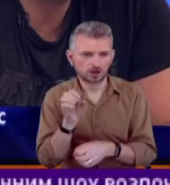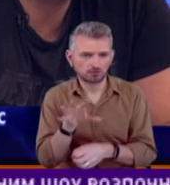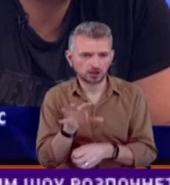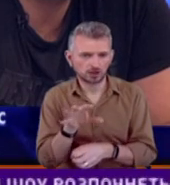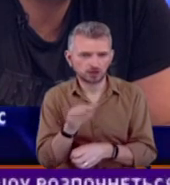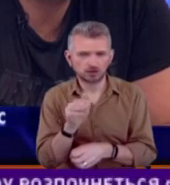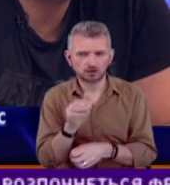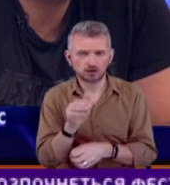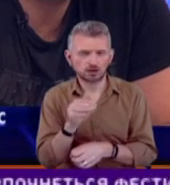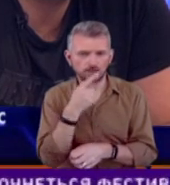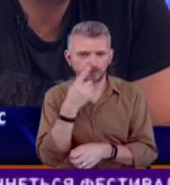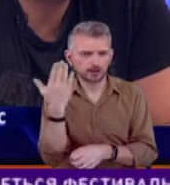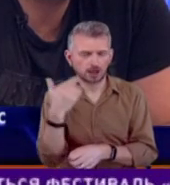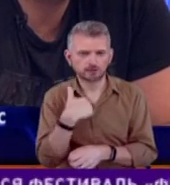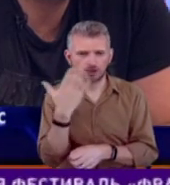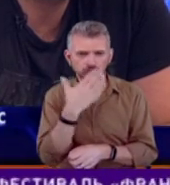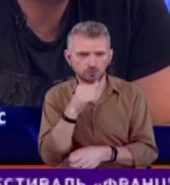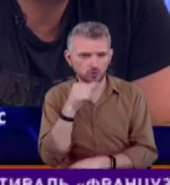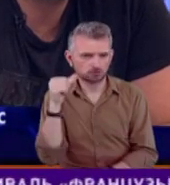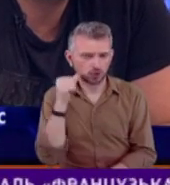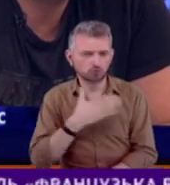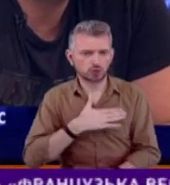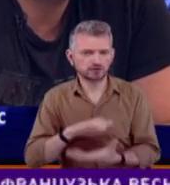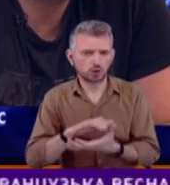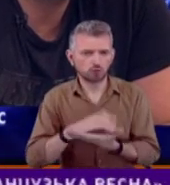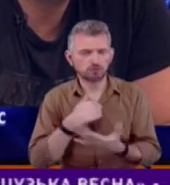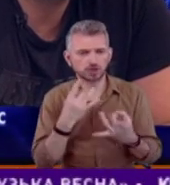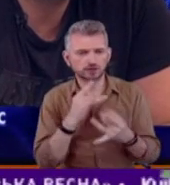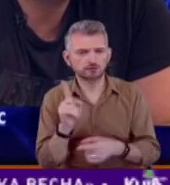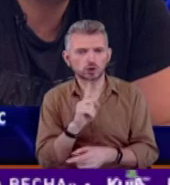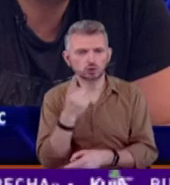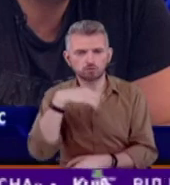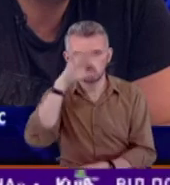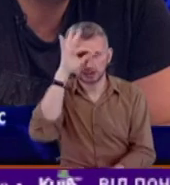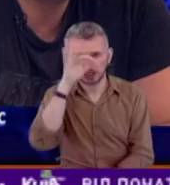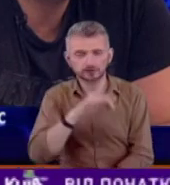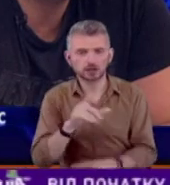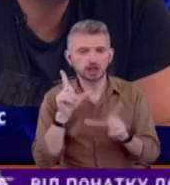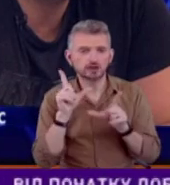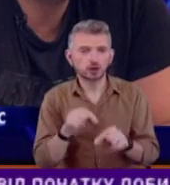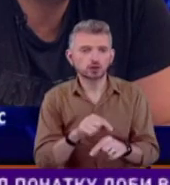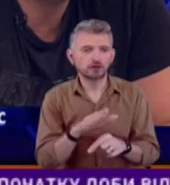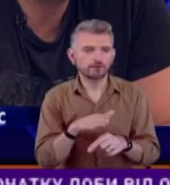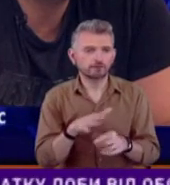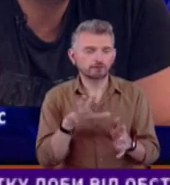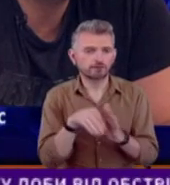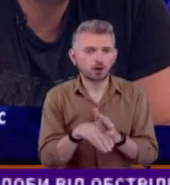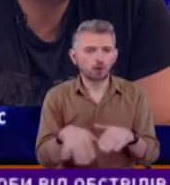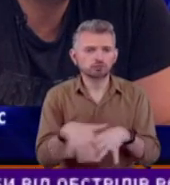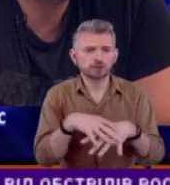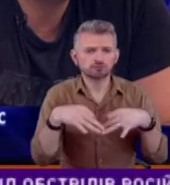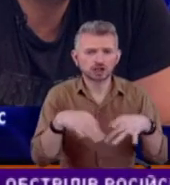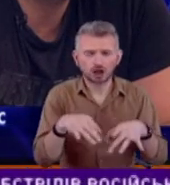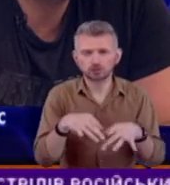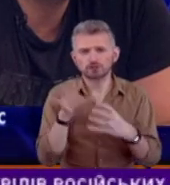недавно, вот в прошлом году, я читал, и мои знакомые мне рассказывали о том, что полицейские едут в общественном транспорте, в автобусе,